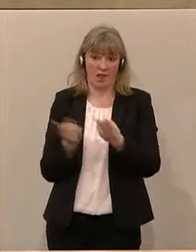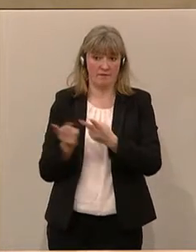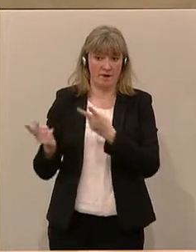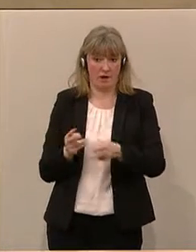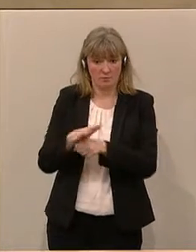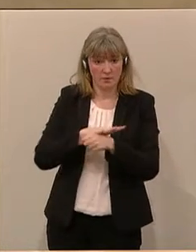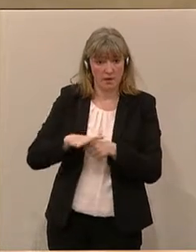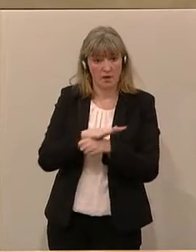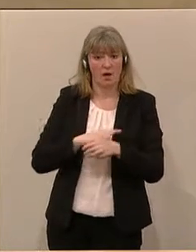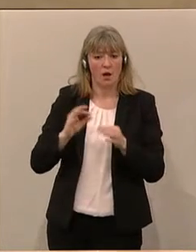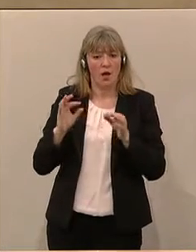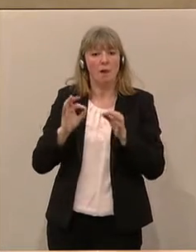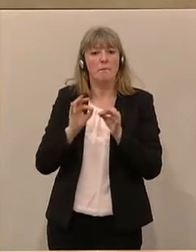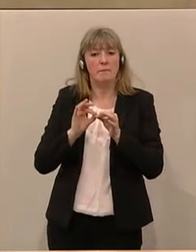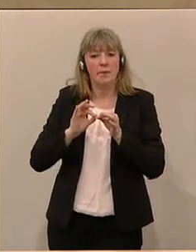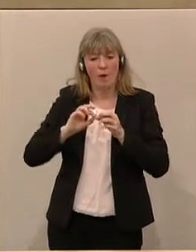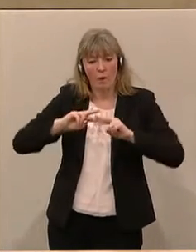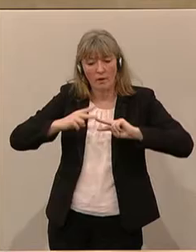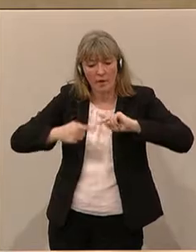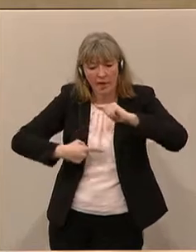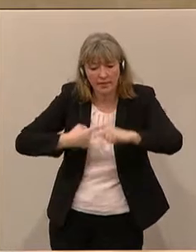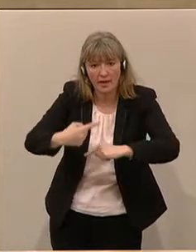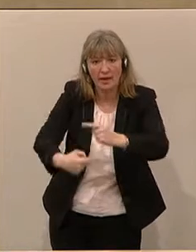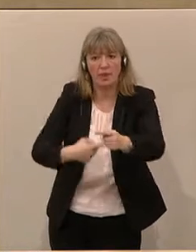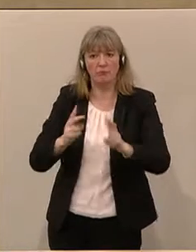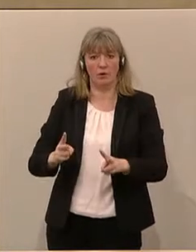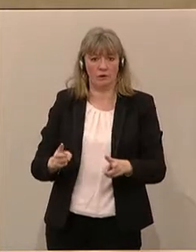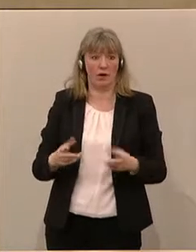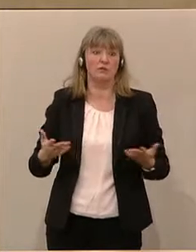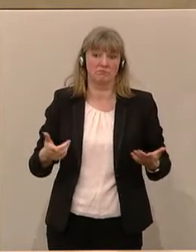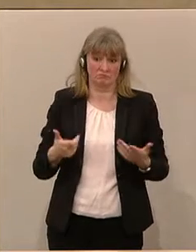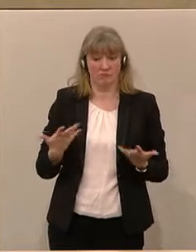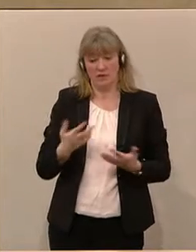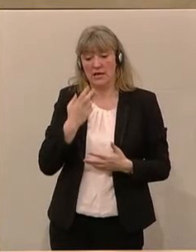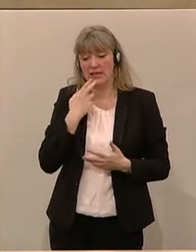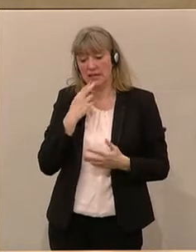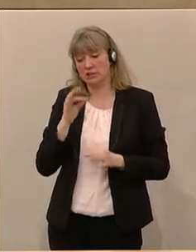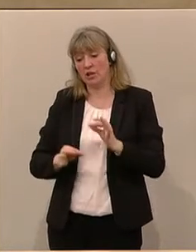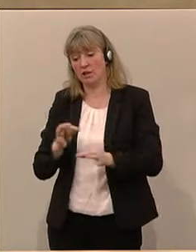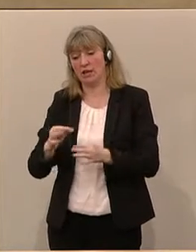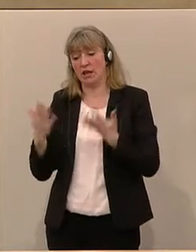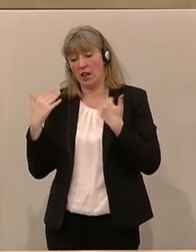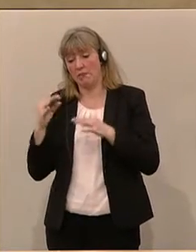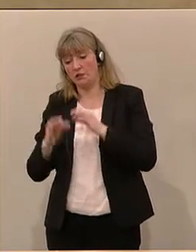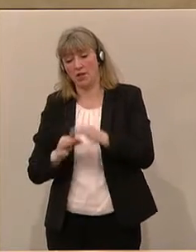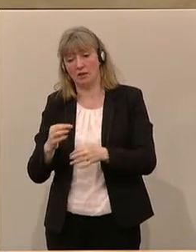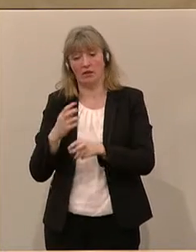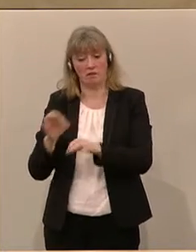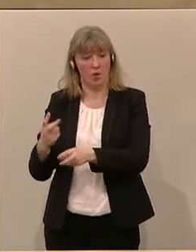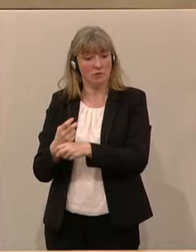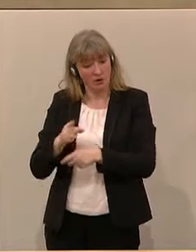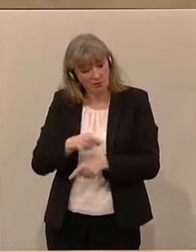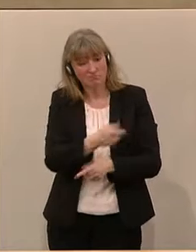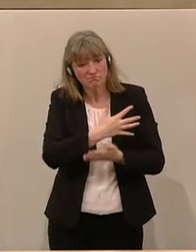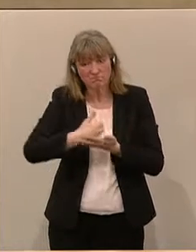der biogenen Möglichkeiten, die wir auch im Rahmen der Energiestrategie und Klimastrategie für Österreich